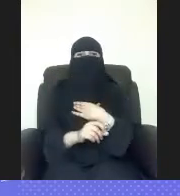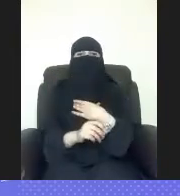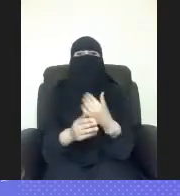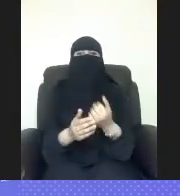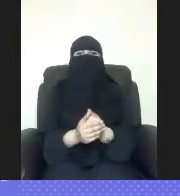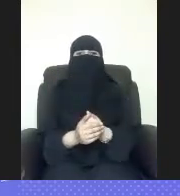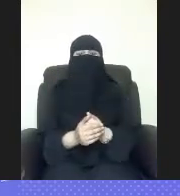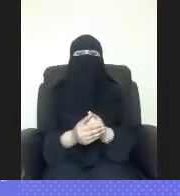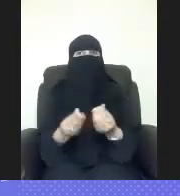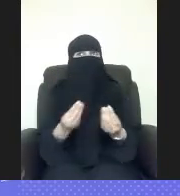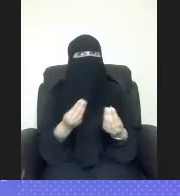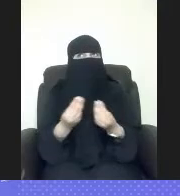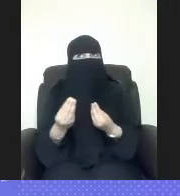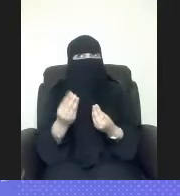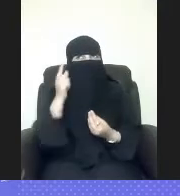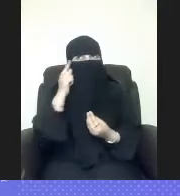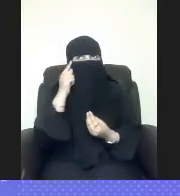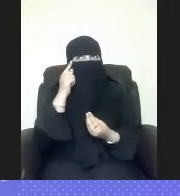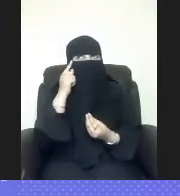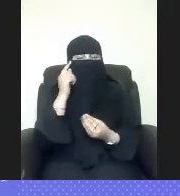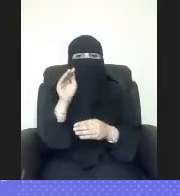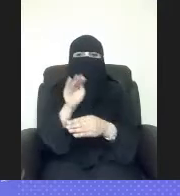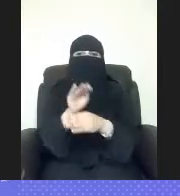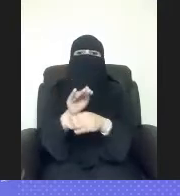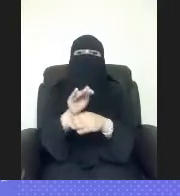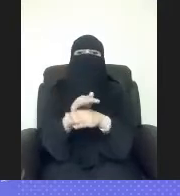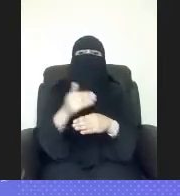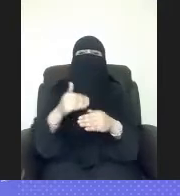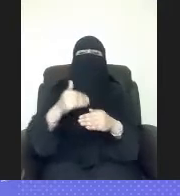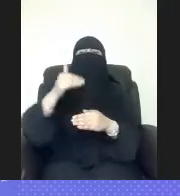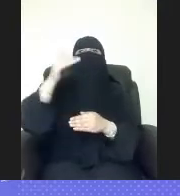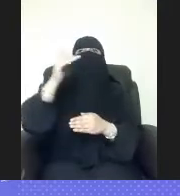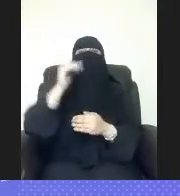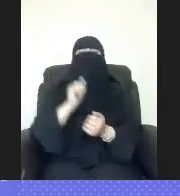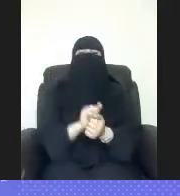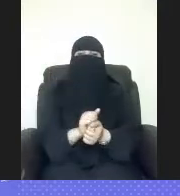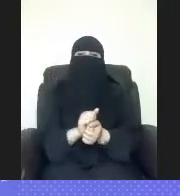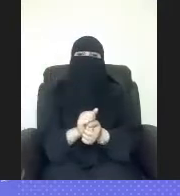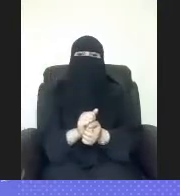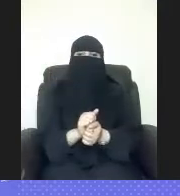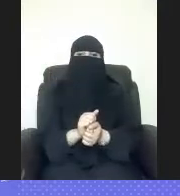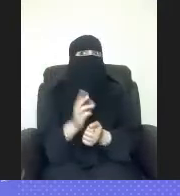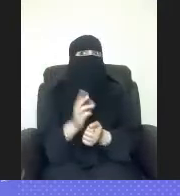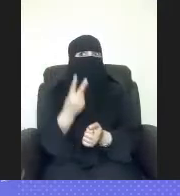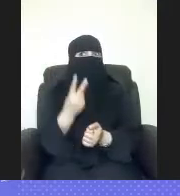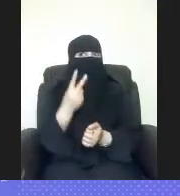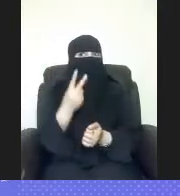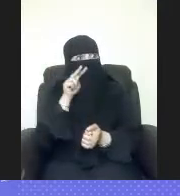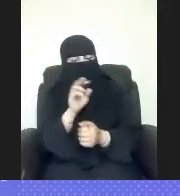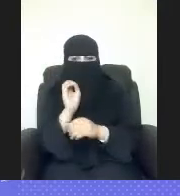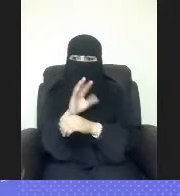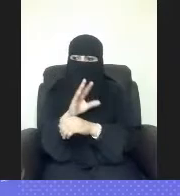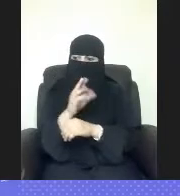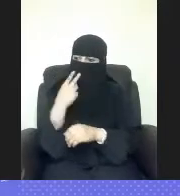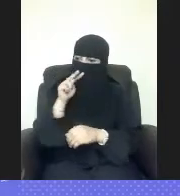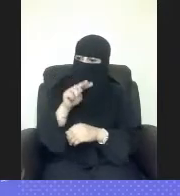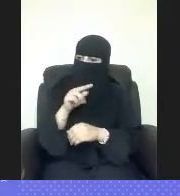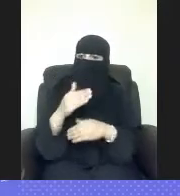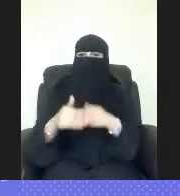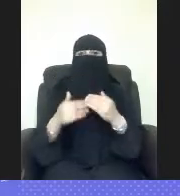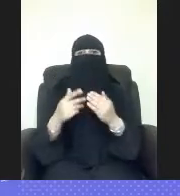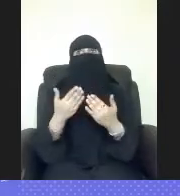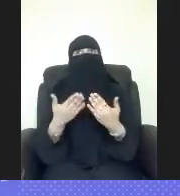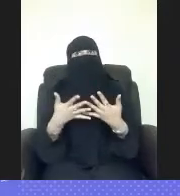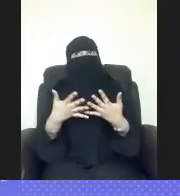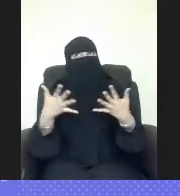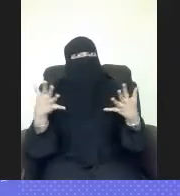المحاضرات المطور الذي يتيح للطالب قراءة ومشاهدة المادة العلمية لأكثر من مرة قبل